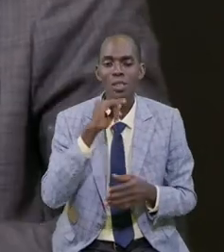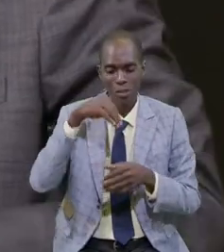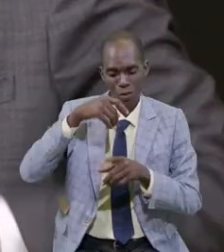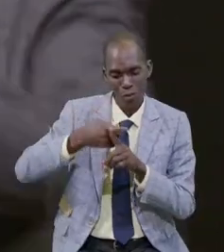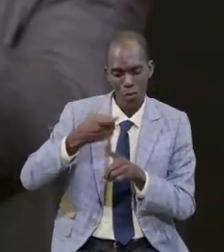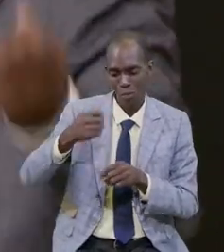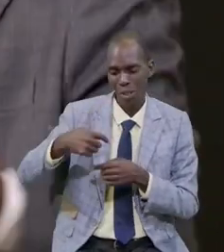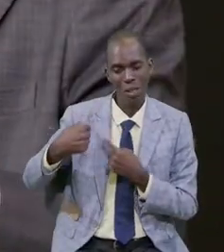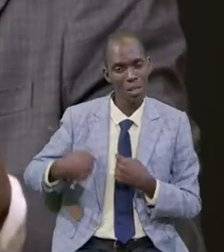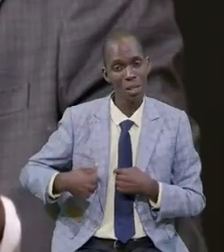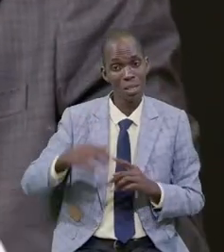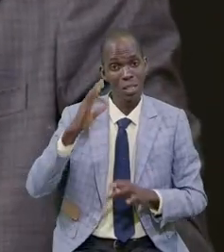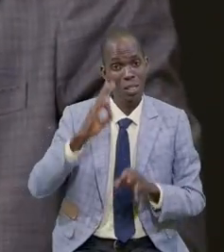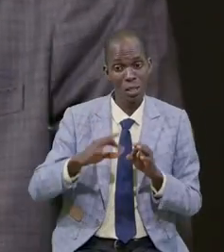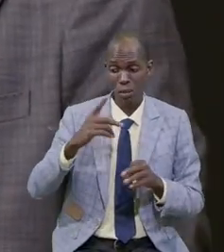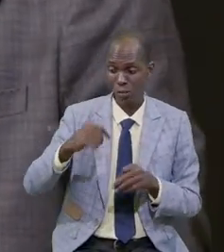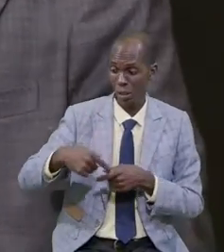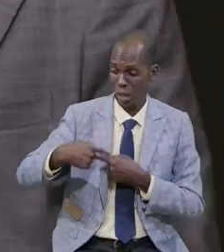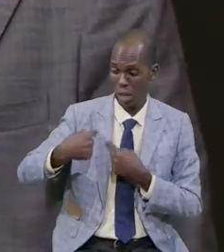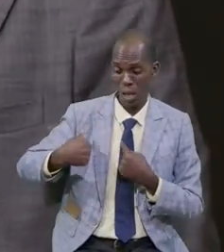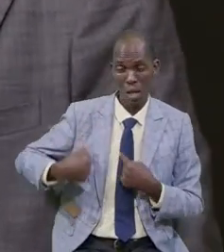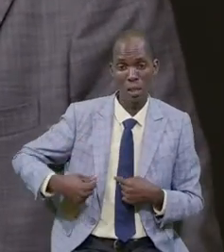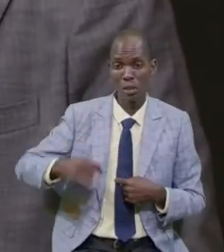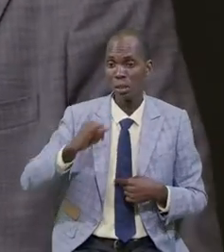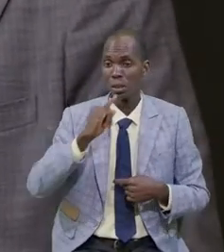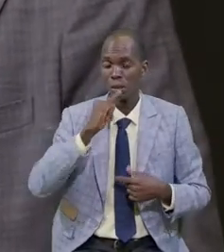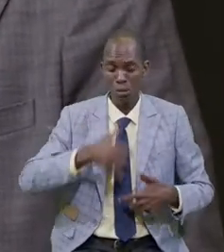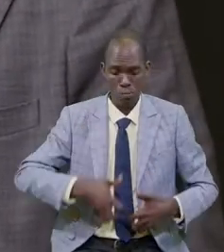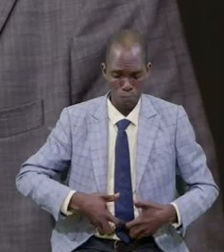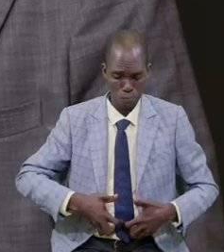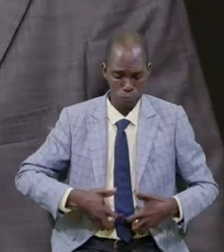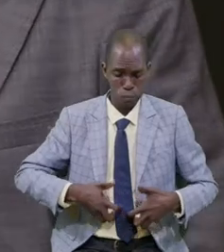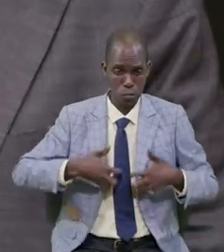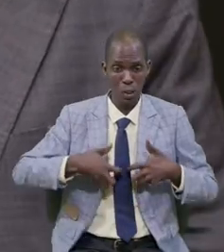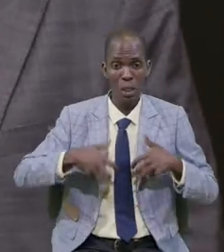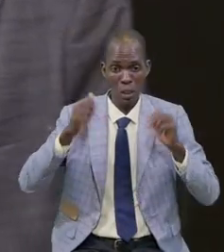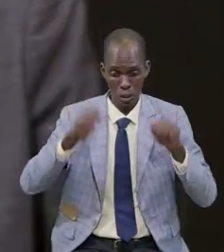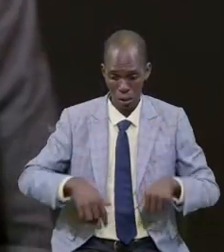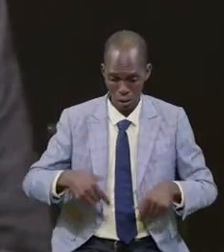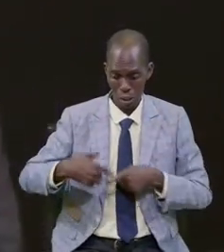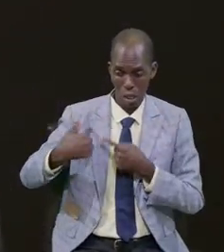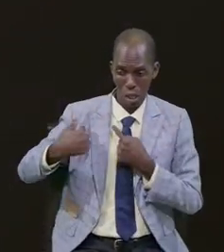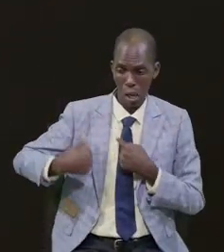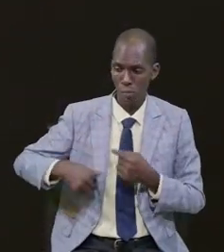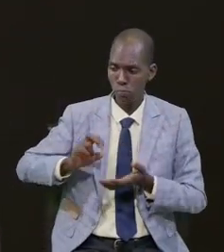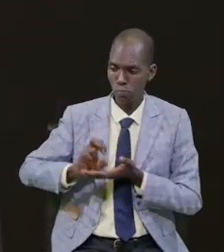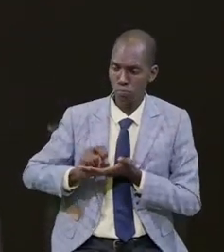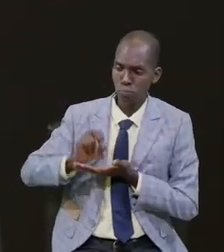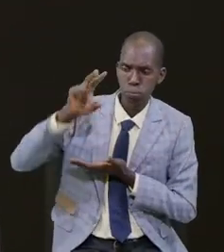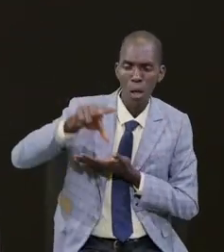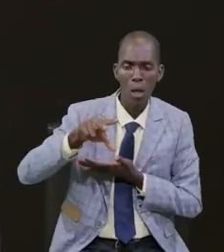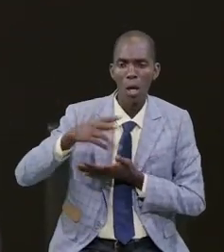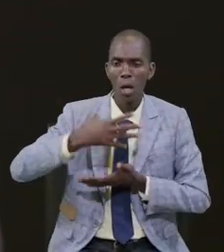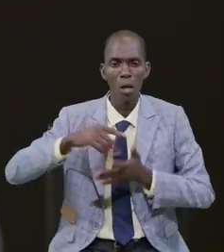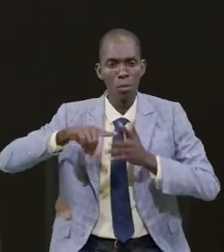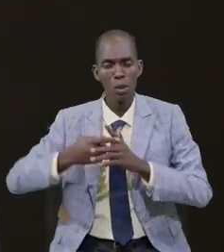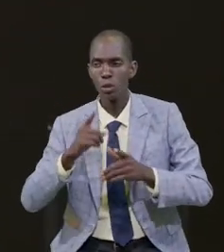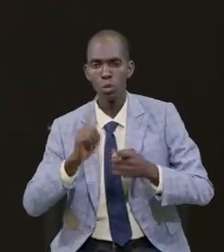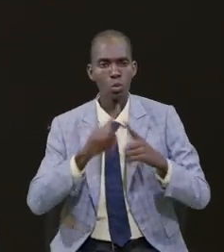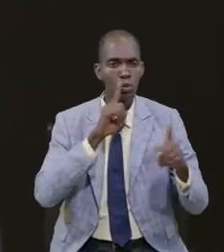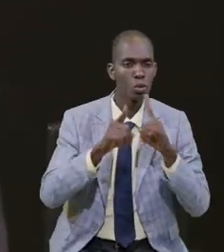provoqué, votre cœur ne peut pas sortir et dire quelque chose et doigter les gens autour de toi.